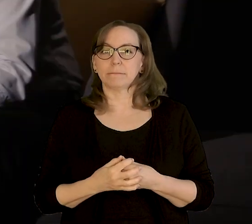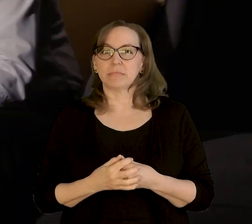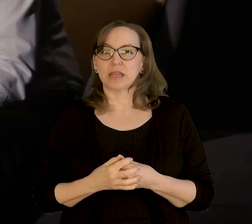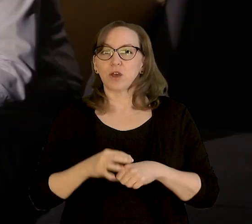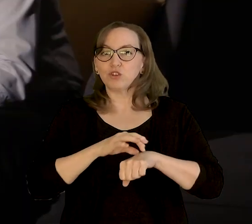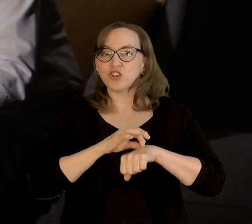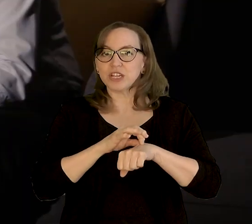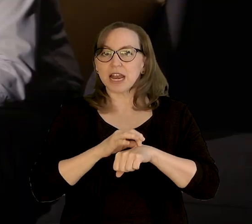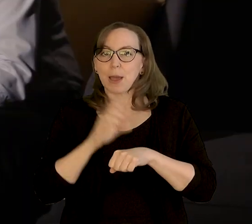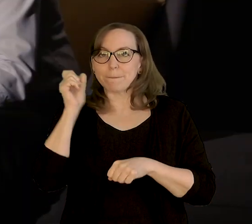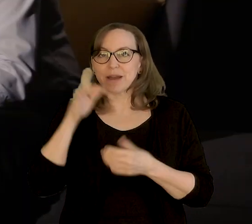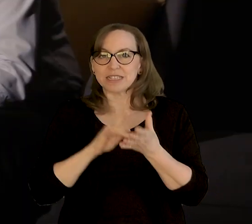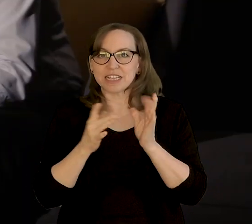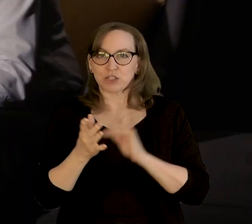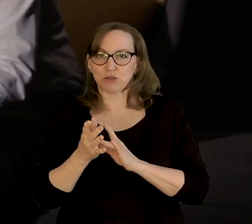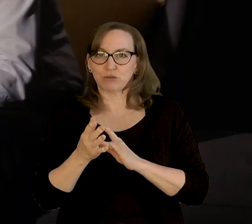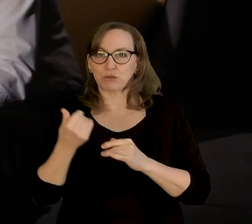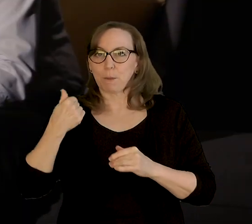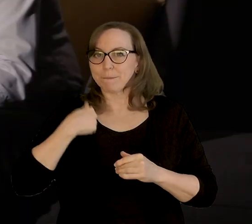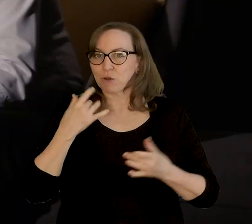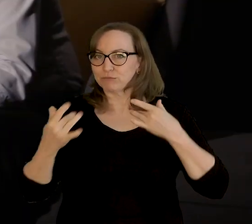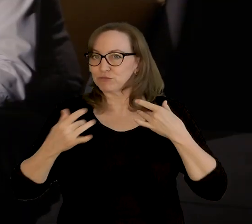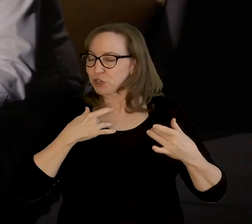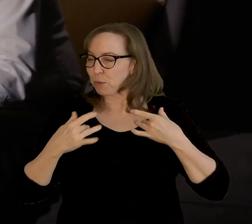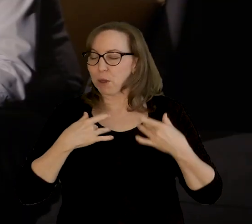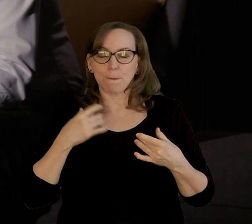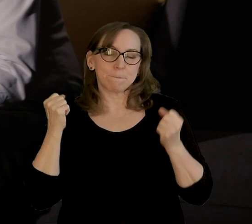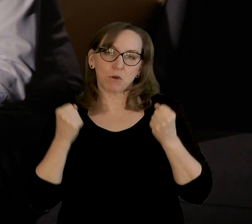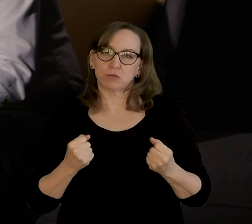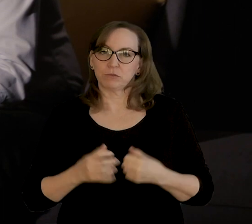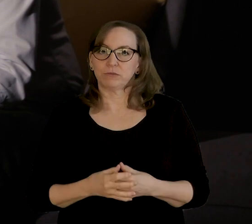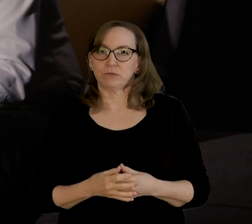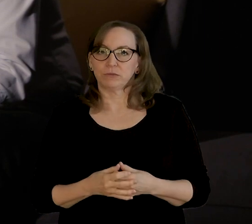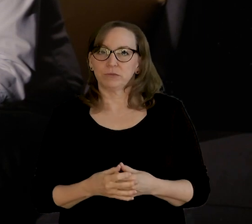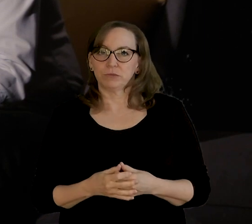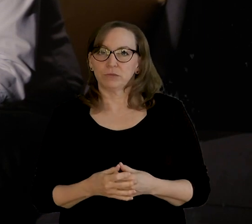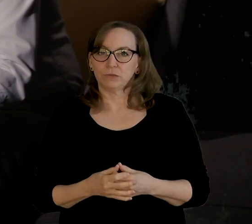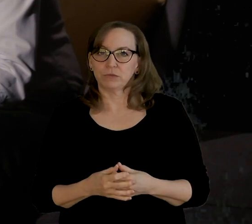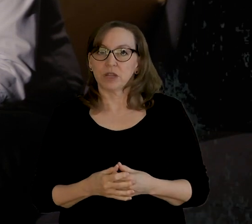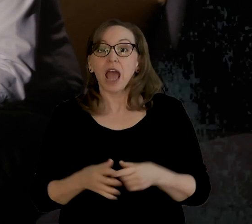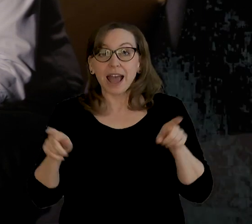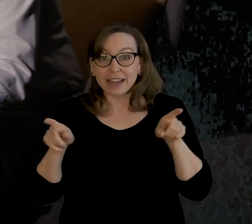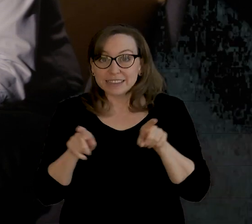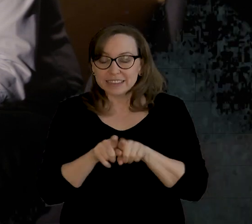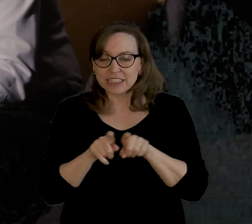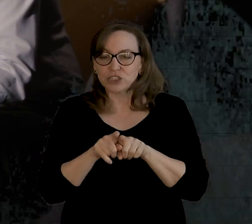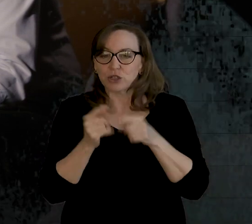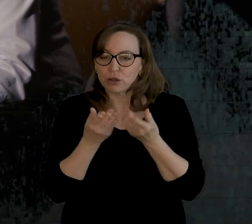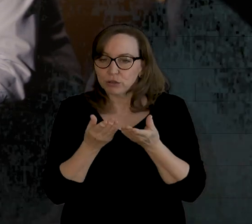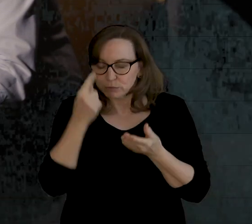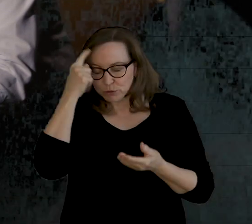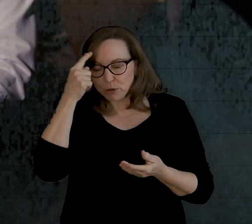ciele Pana Jezusa, które zostało umęczone. Ale też przypomina nam o społeczności